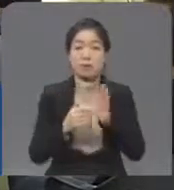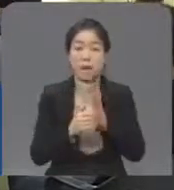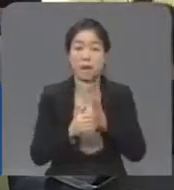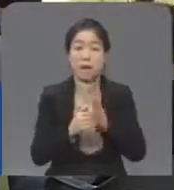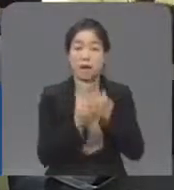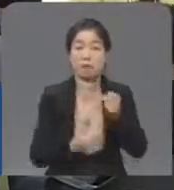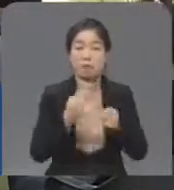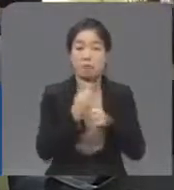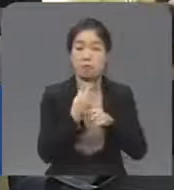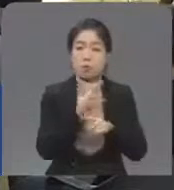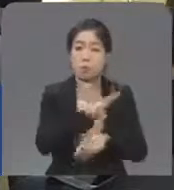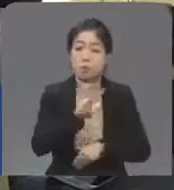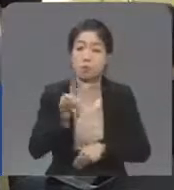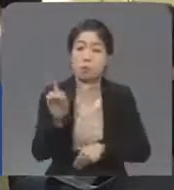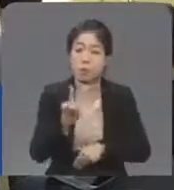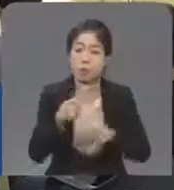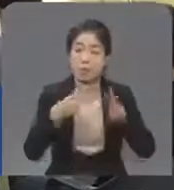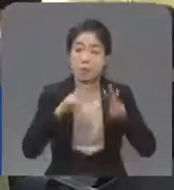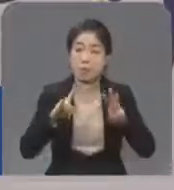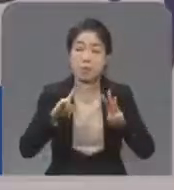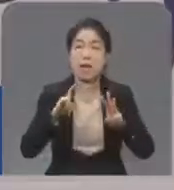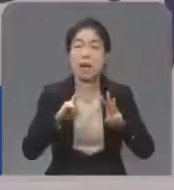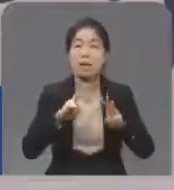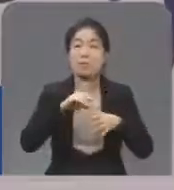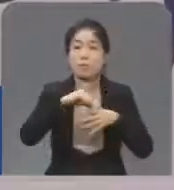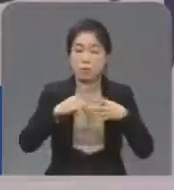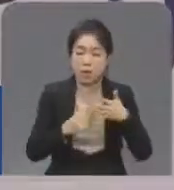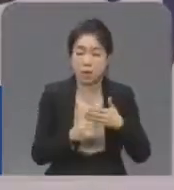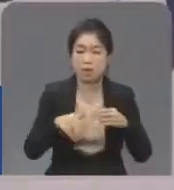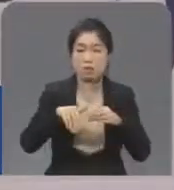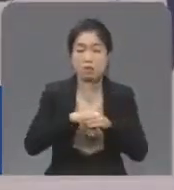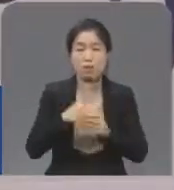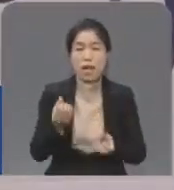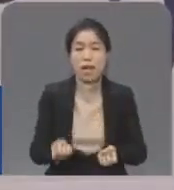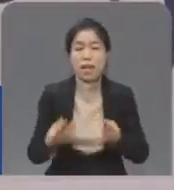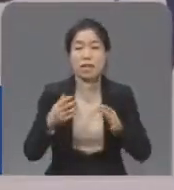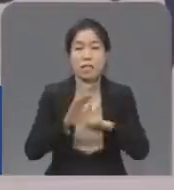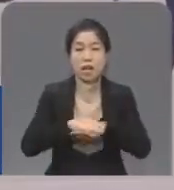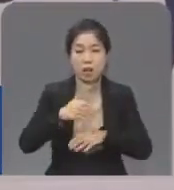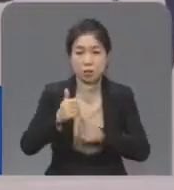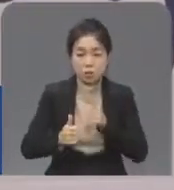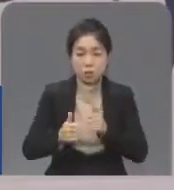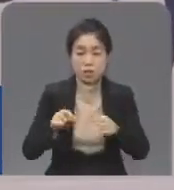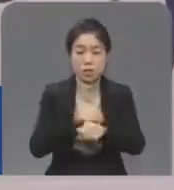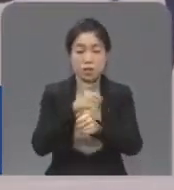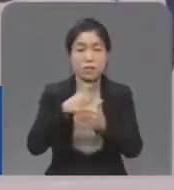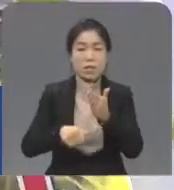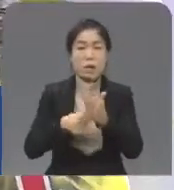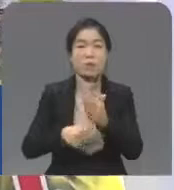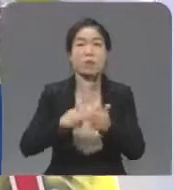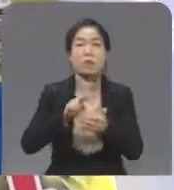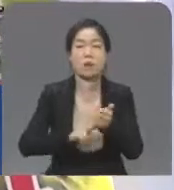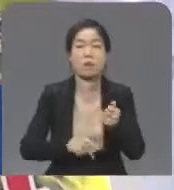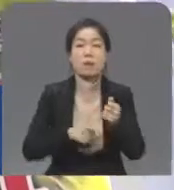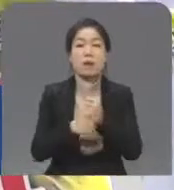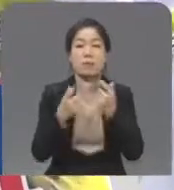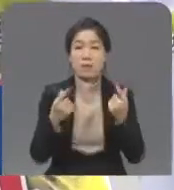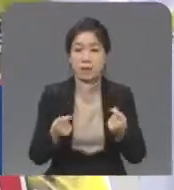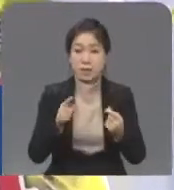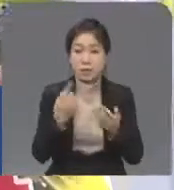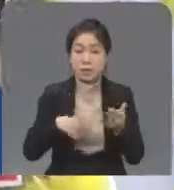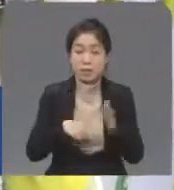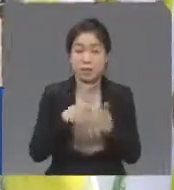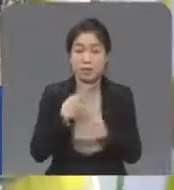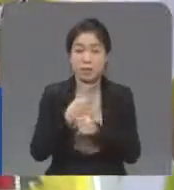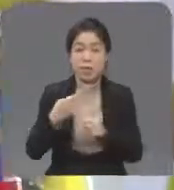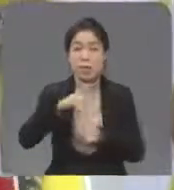333은 3대 SOC 프로젝트와 3대 국제문화행사 도전, 그리고 3대 특산물 판매 등을 의미하며 보성군은 이를 위해